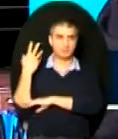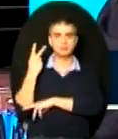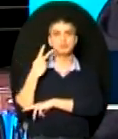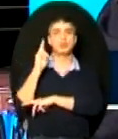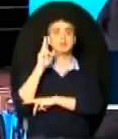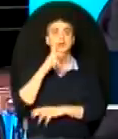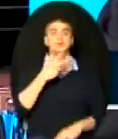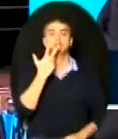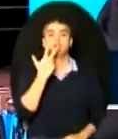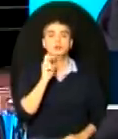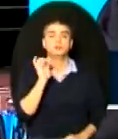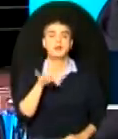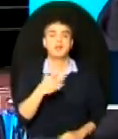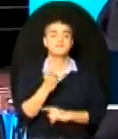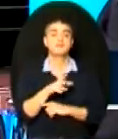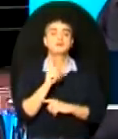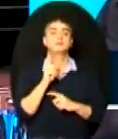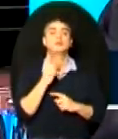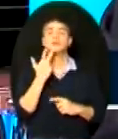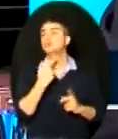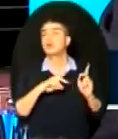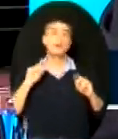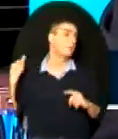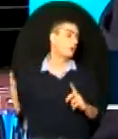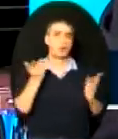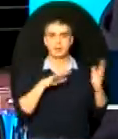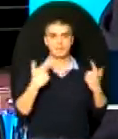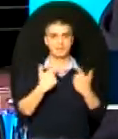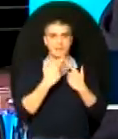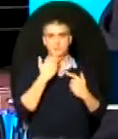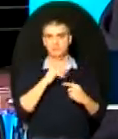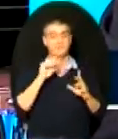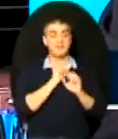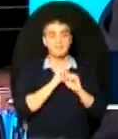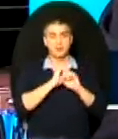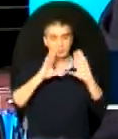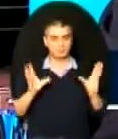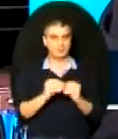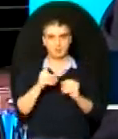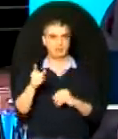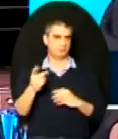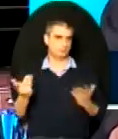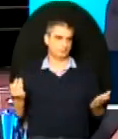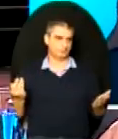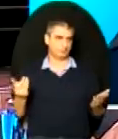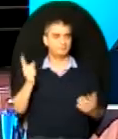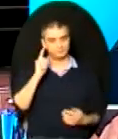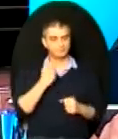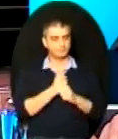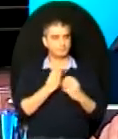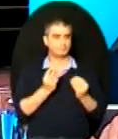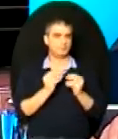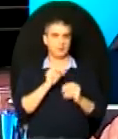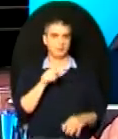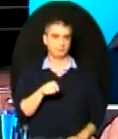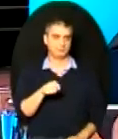יותר מ-30,000 חללים, יותר מכל חללי מערכות ישראל והפיגועים במדינת ישראל. וצריך לעשות משהו עם